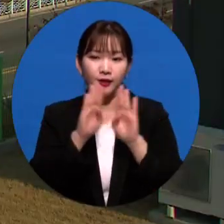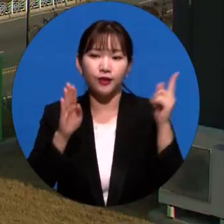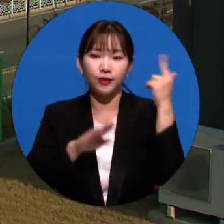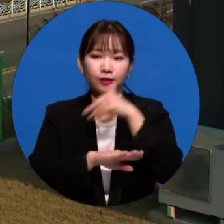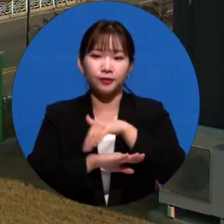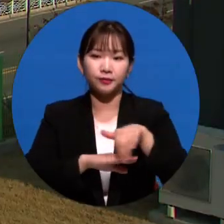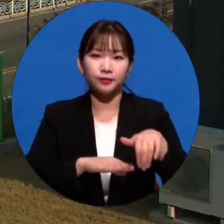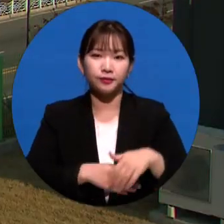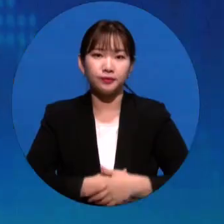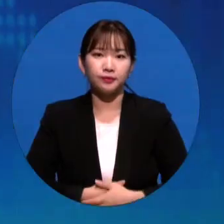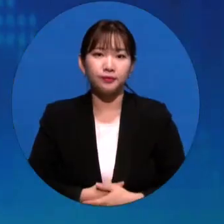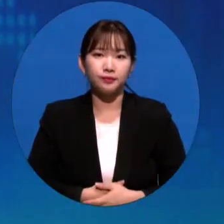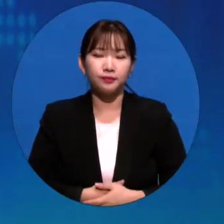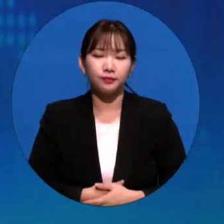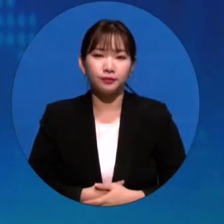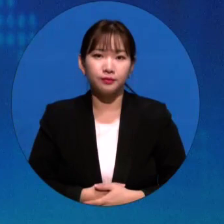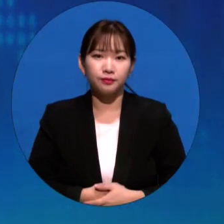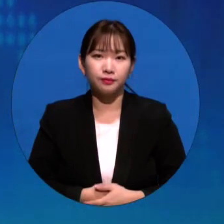개최됩니다.